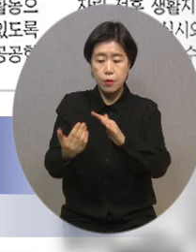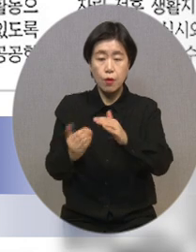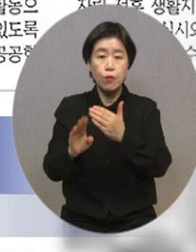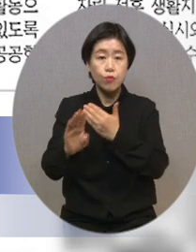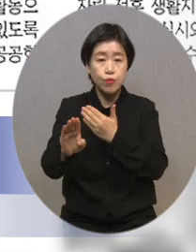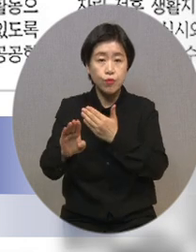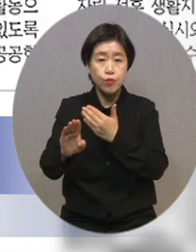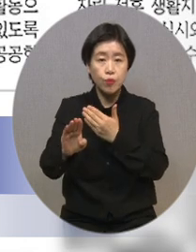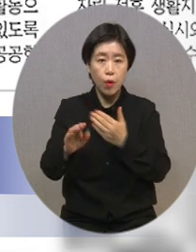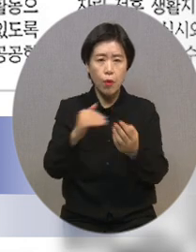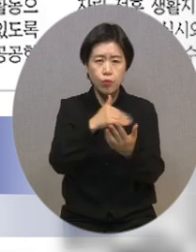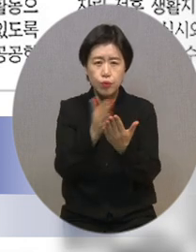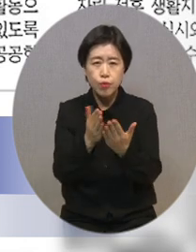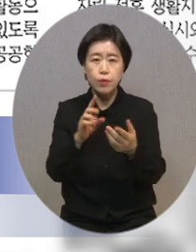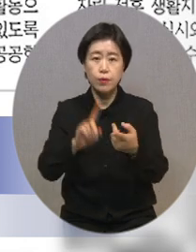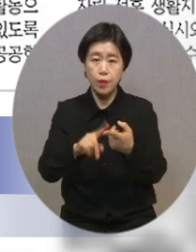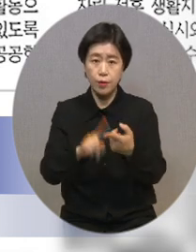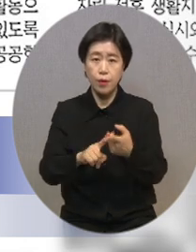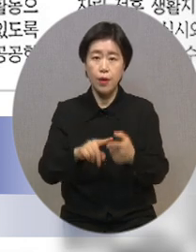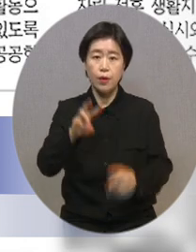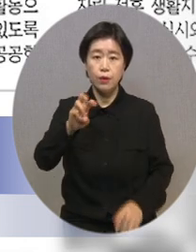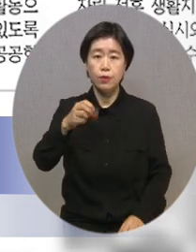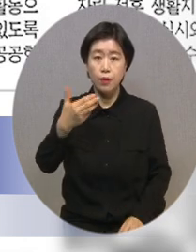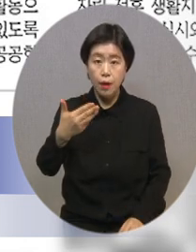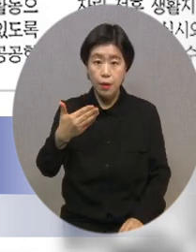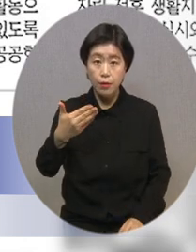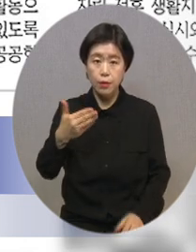영역 39개 사업을